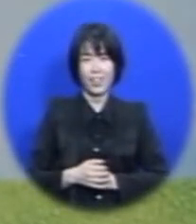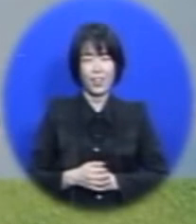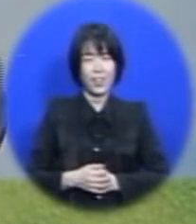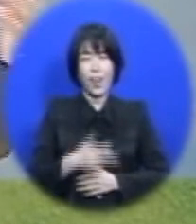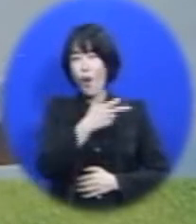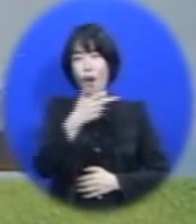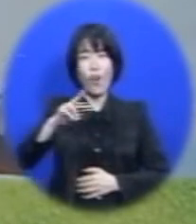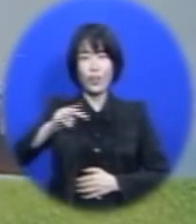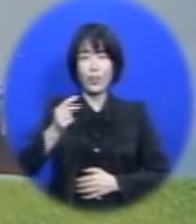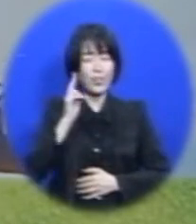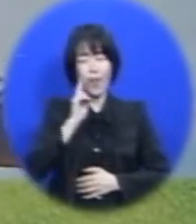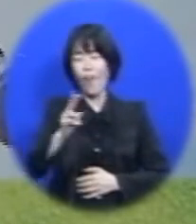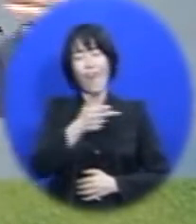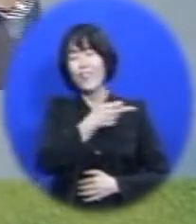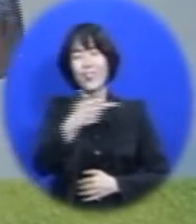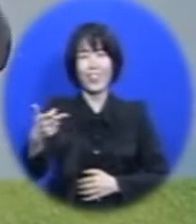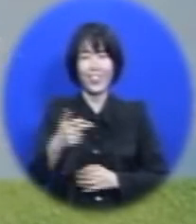커도 너무 커요.